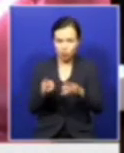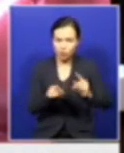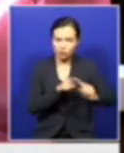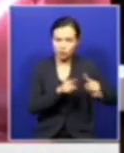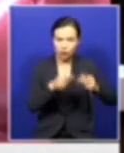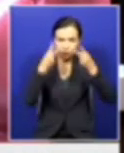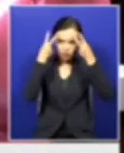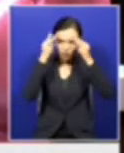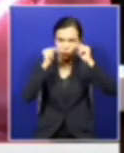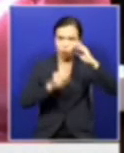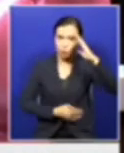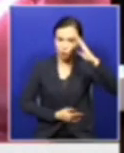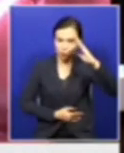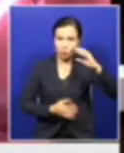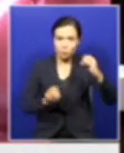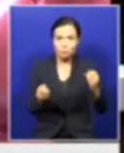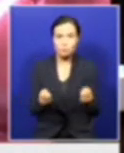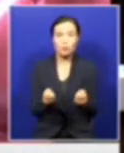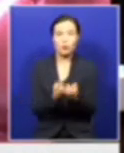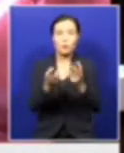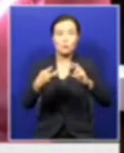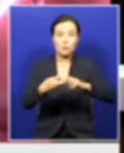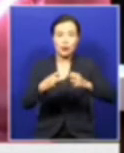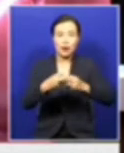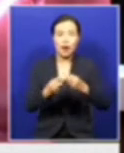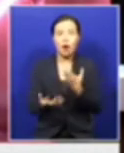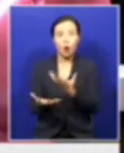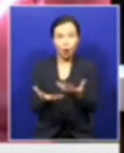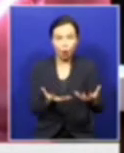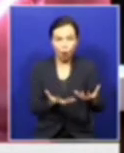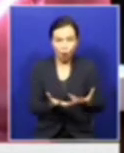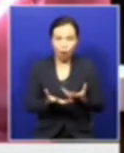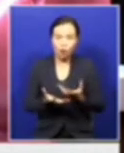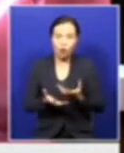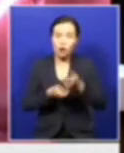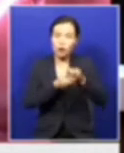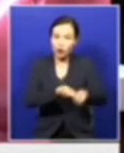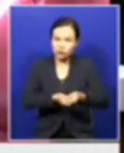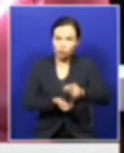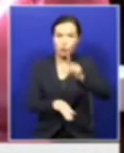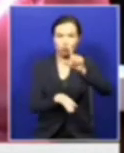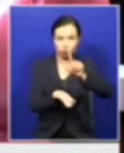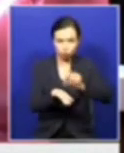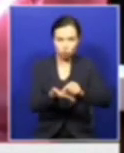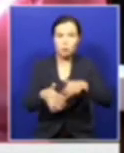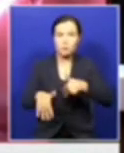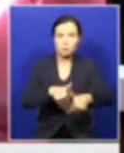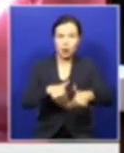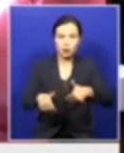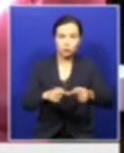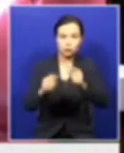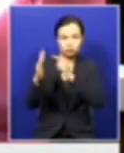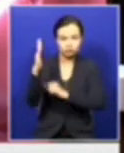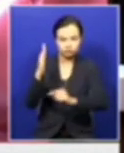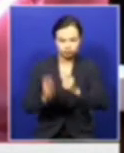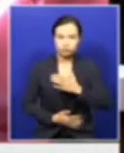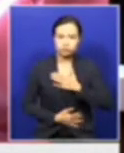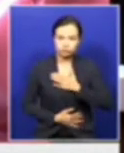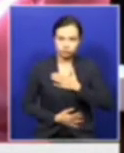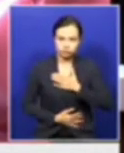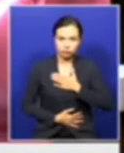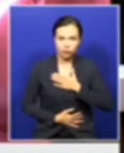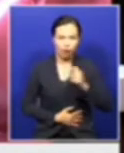าส่งผลให้ราคาสินค้าการเกษตรตกต่ำประชาชนในพื้นที่ของดิฉันร้อง